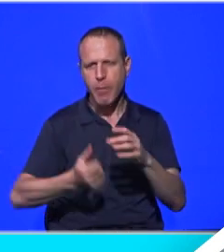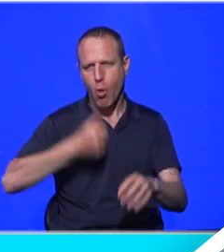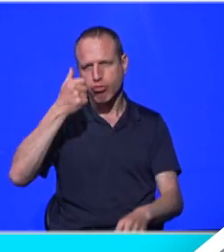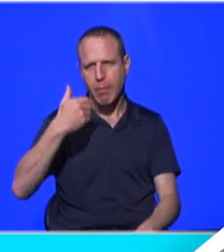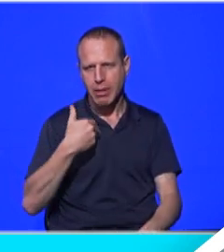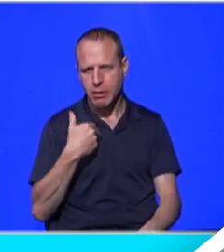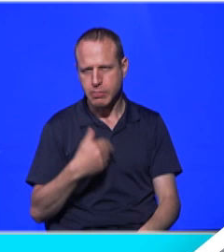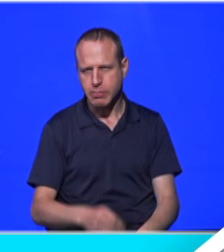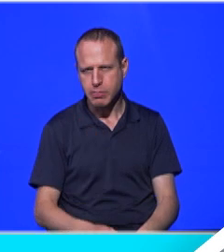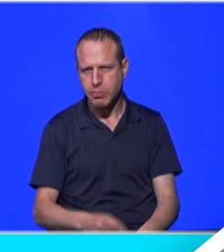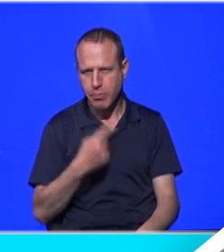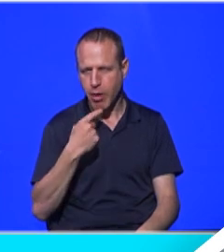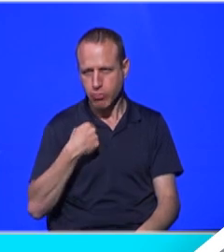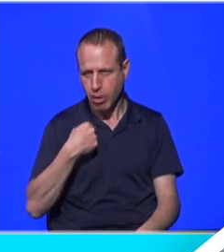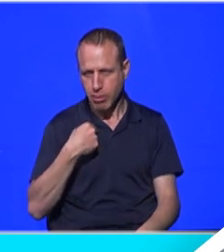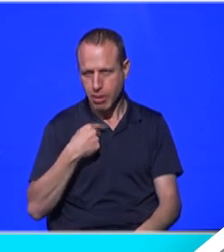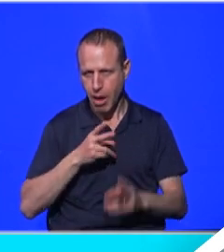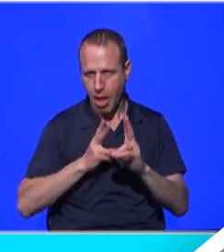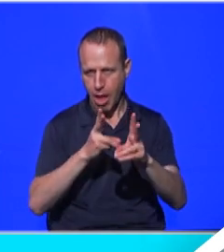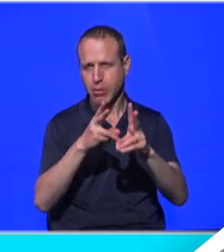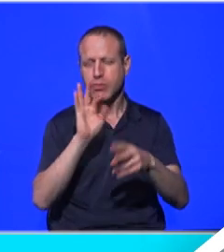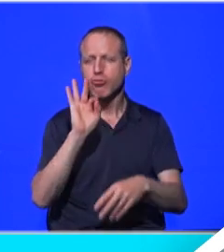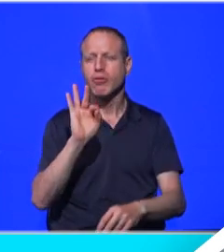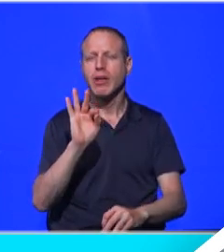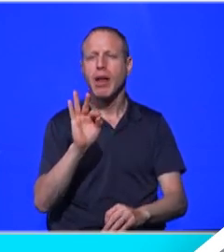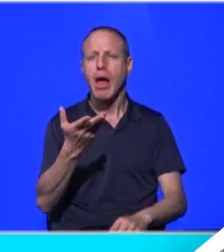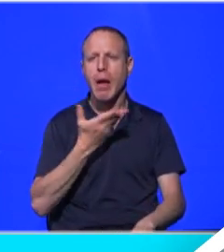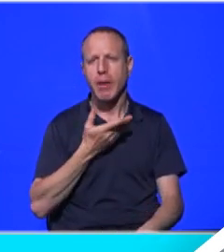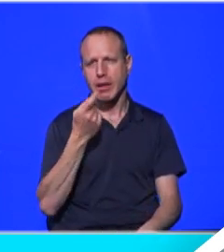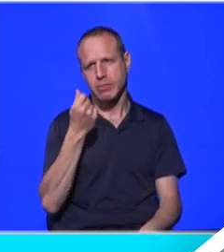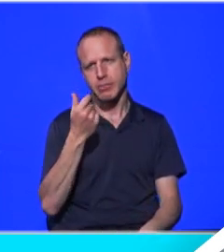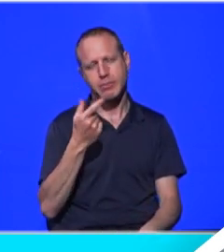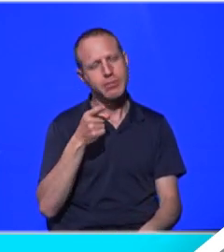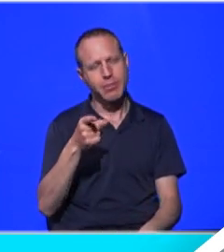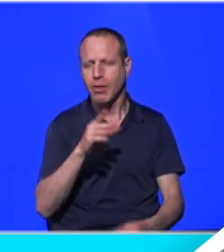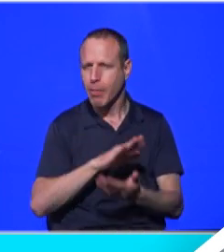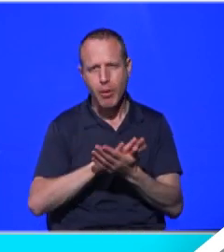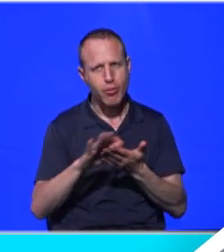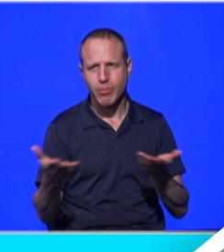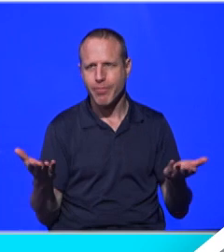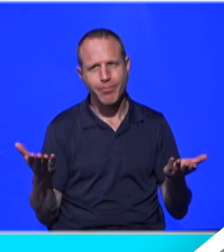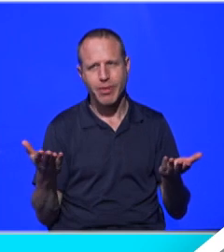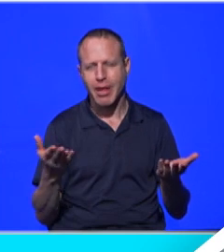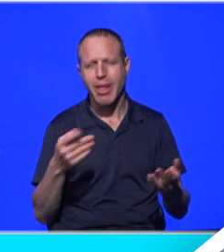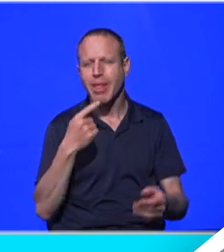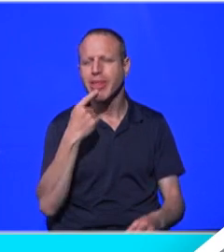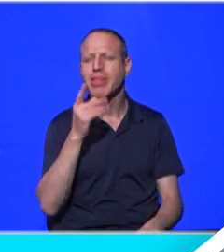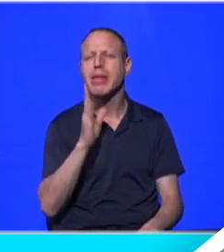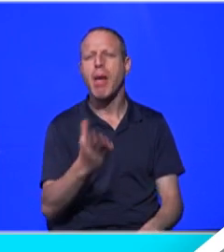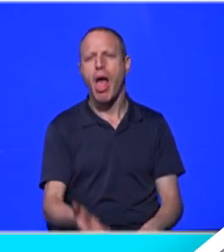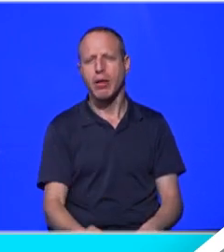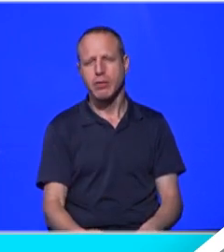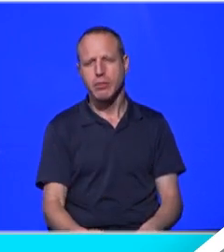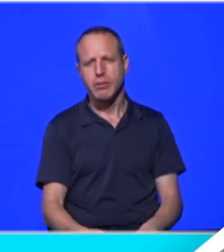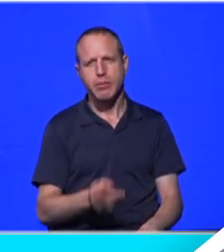ובראשם אני. אז להגיד שאני רץ כדי לקבל כסף, זה פשוט דיבה. פשוט טיפה.